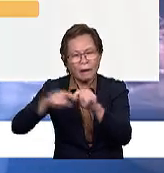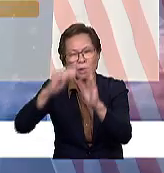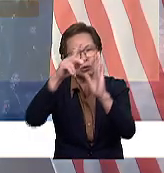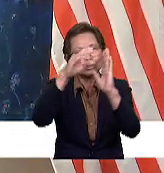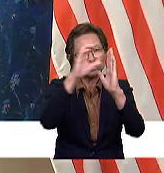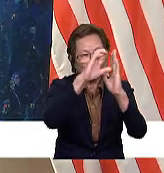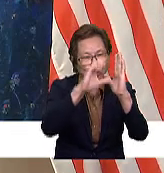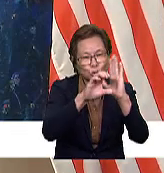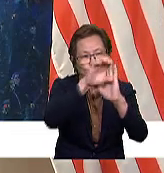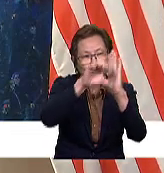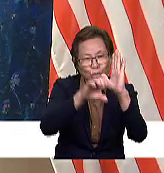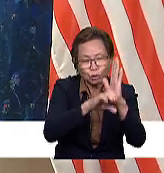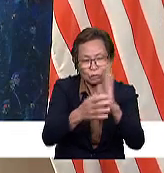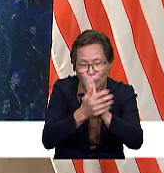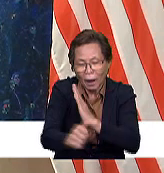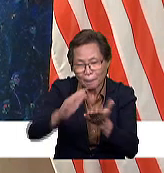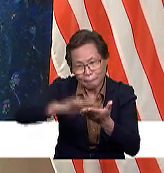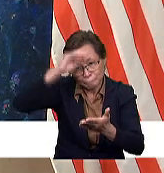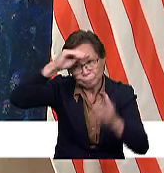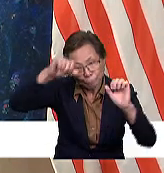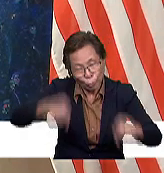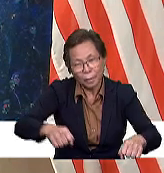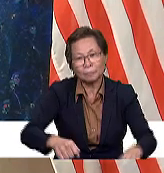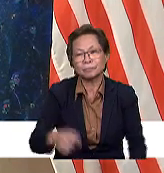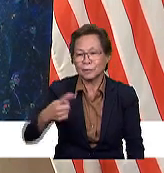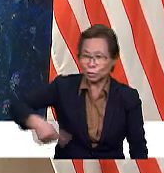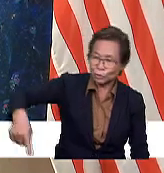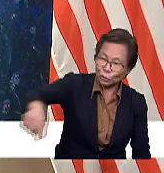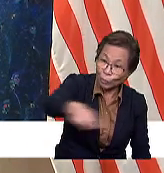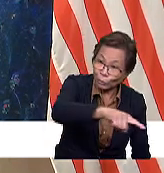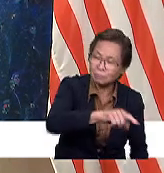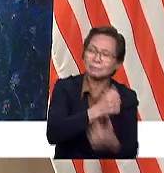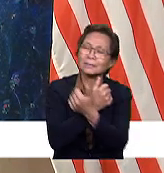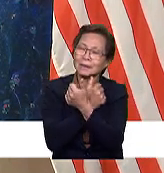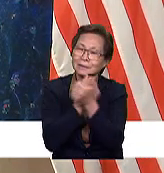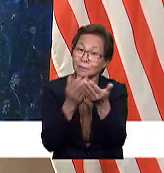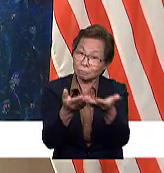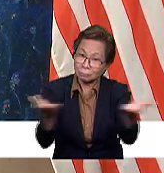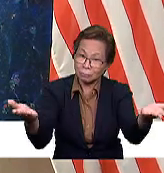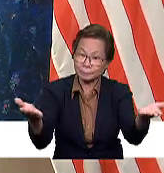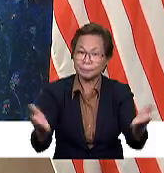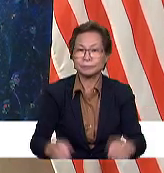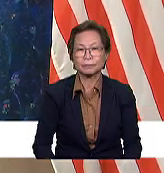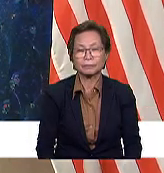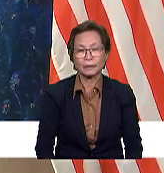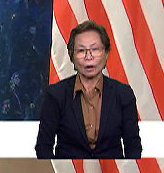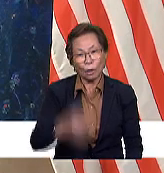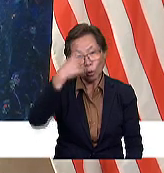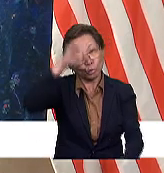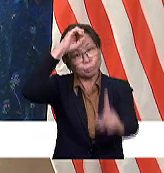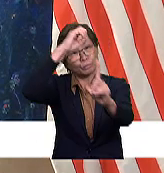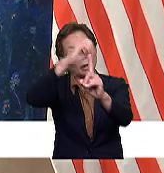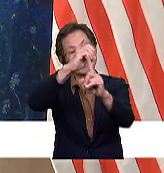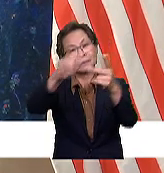kemahiran the story Udah sekali yang saya kasih is clean and Hai studio bagi